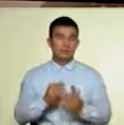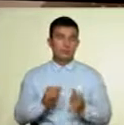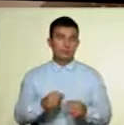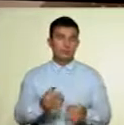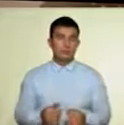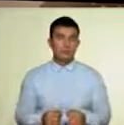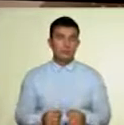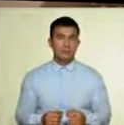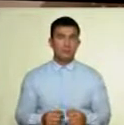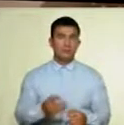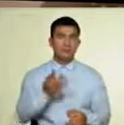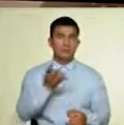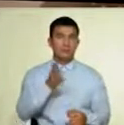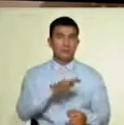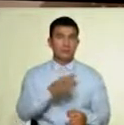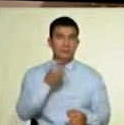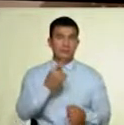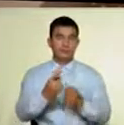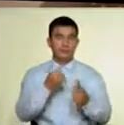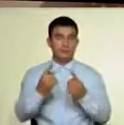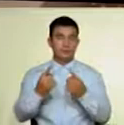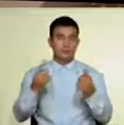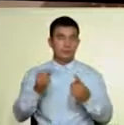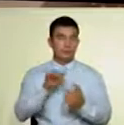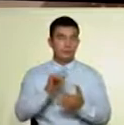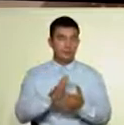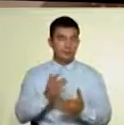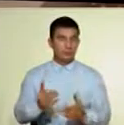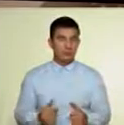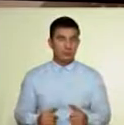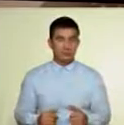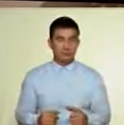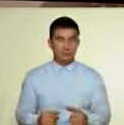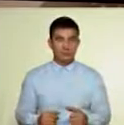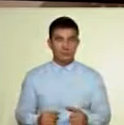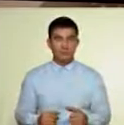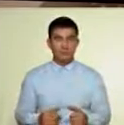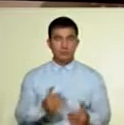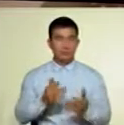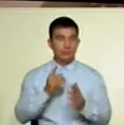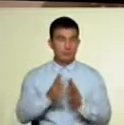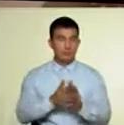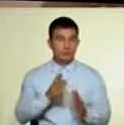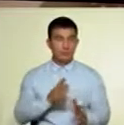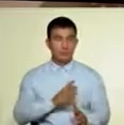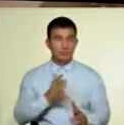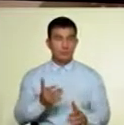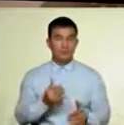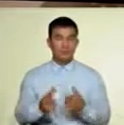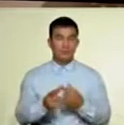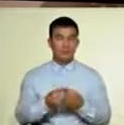uchun? Chunki 4 ta bir haddan iborat. Tushunarli bo'ldim. Tushunarli bo'lgan bo'lsa, siz